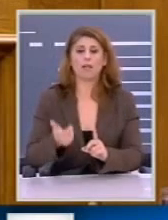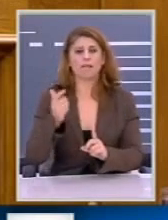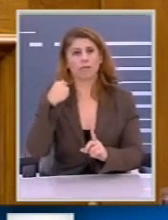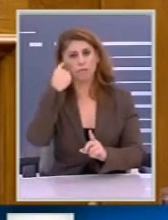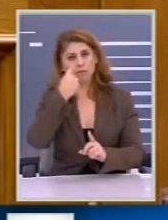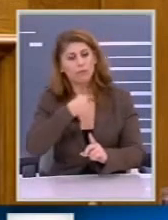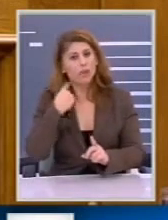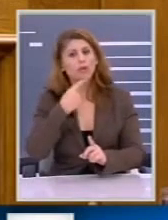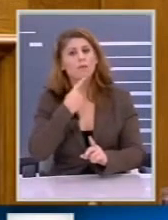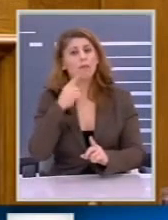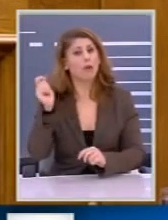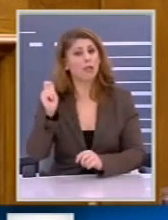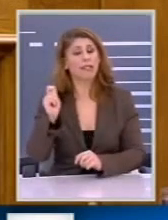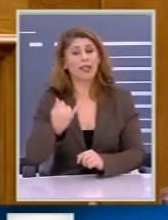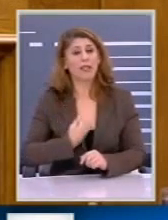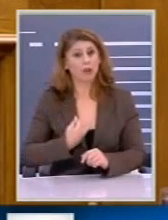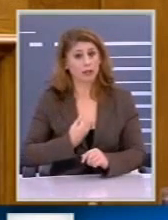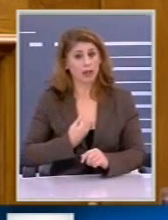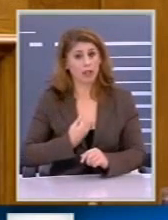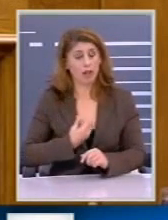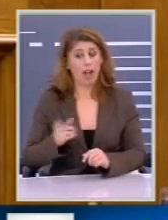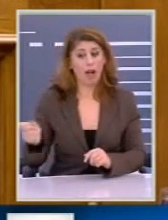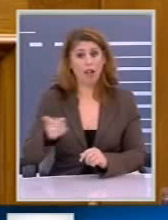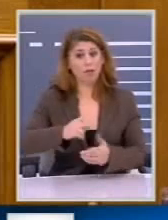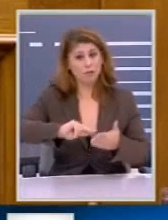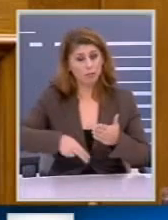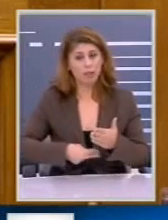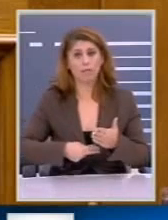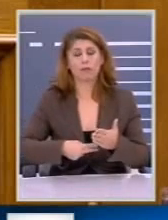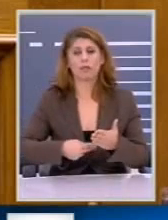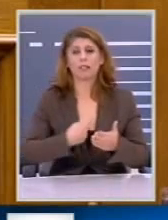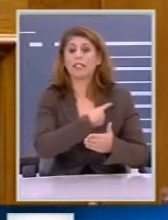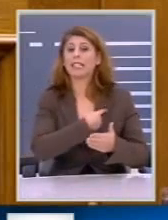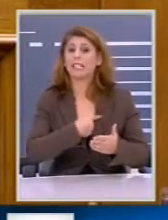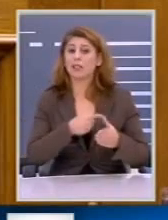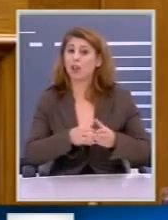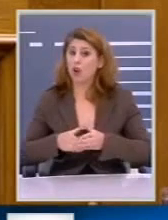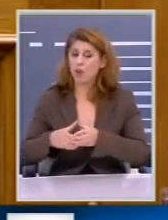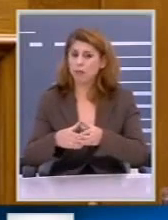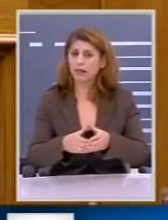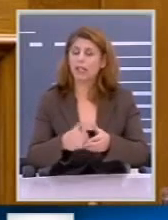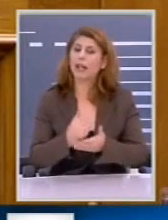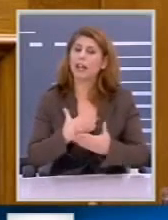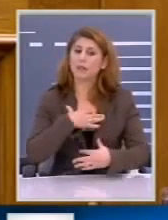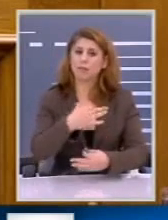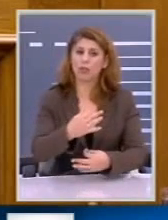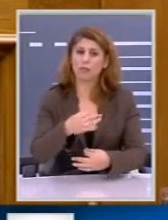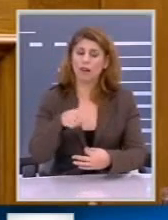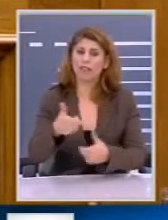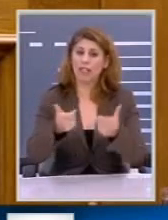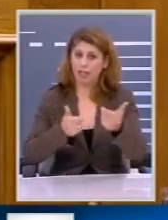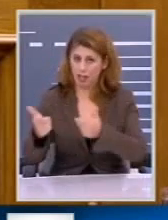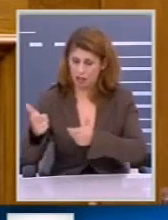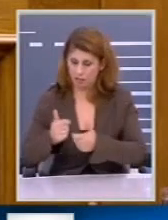πολιτική ιδιότητα, εκείνων που υπέγραφαν εκ μέρους των ηγεσιών των κομμάτων τους και ως αντιπρόσωποι τους τα επιλείψιμα